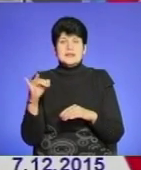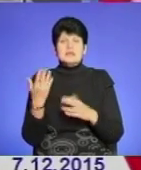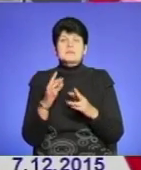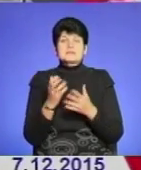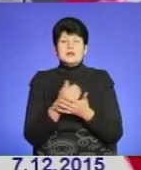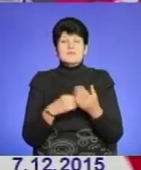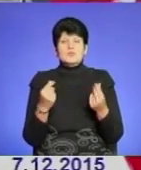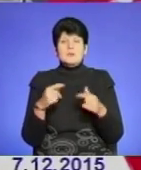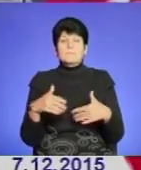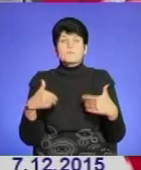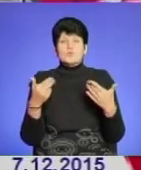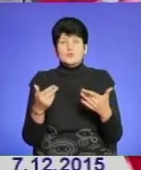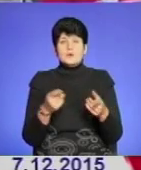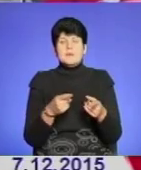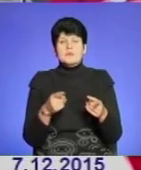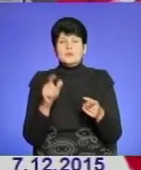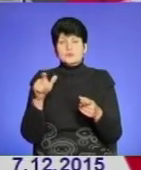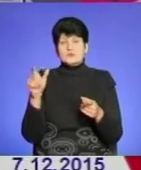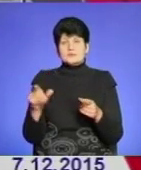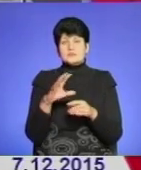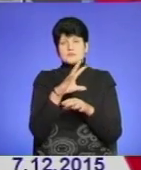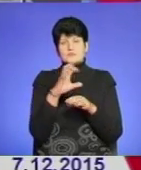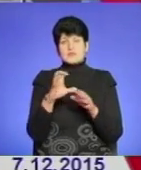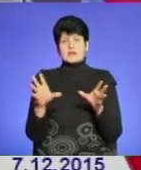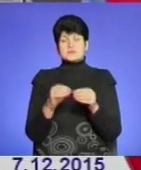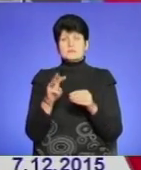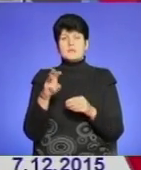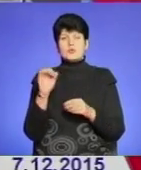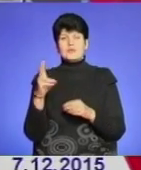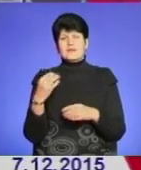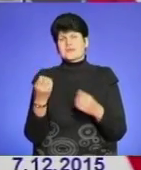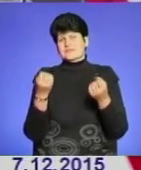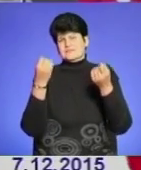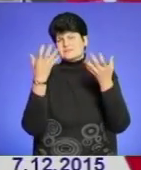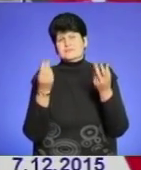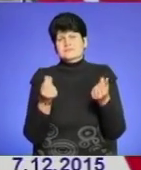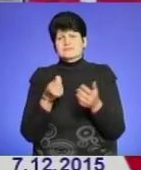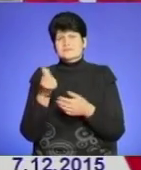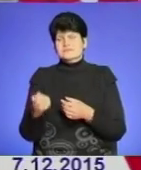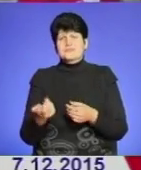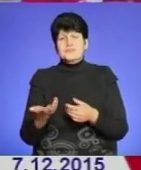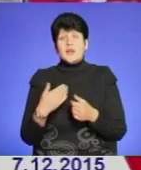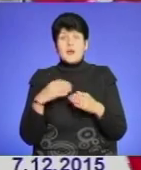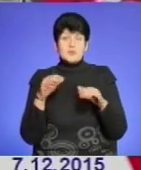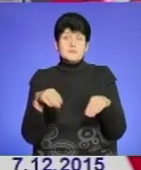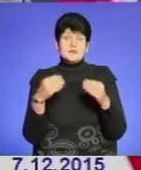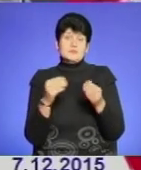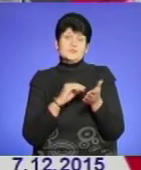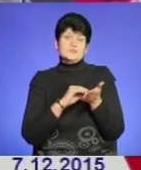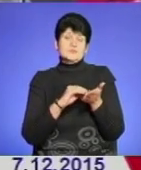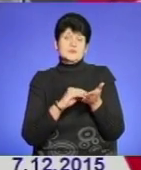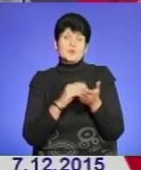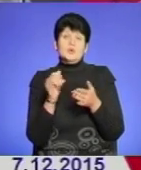Ми пропонуємо перехожим, щоб вони сфотографували з Миколаєм за якийсь символічний внесок. І потім даємо посилання, де вони